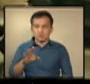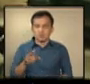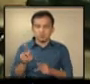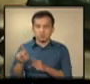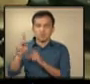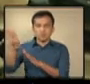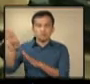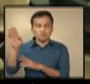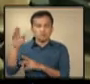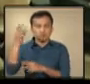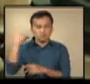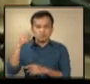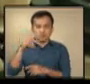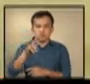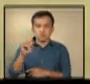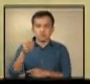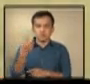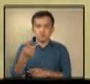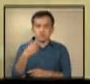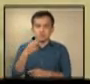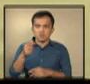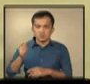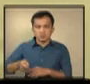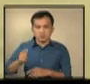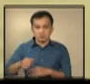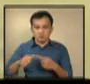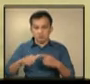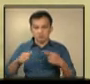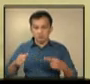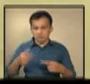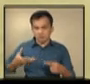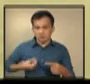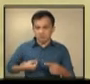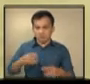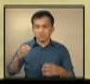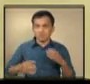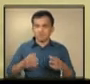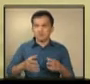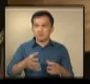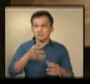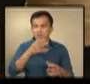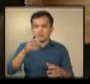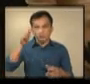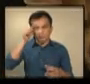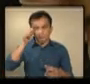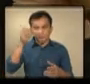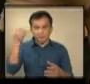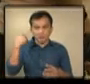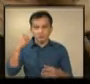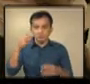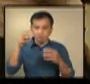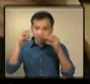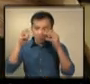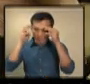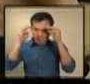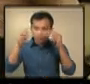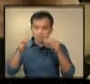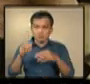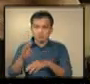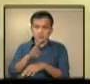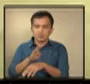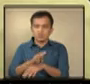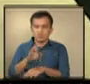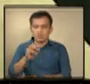noong 2002. Hinatulan din ng anti-graft court ang ina ni Acosta na si dating alkalde ng bayan ng